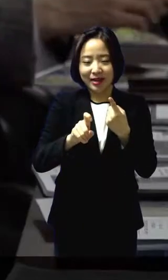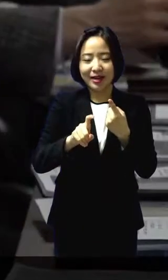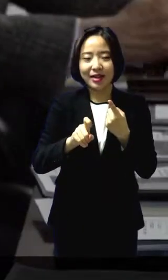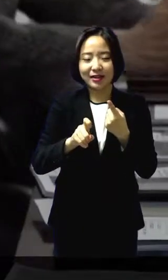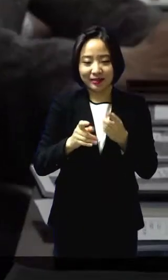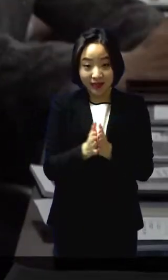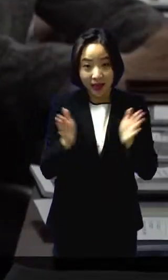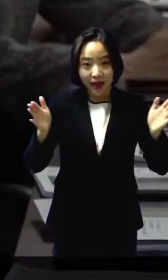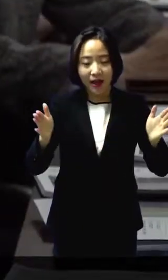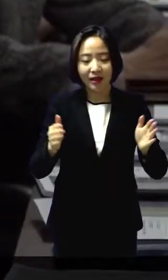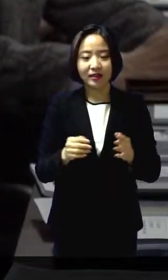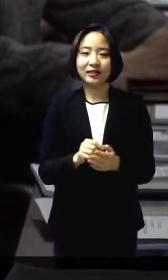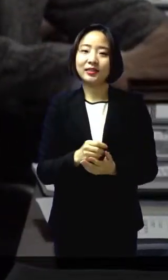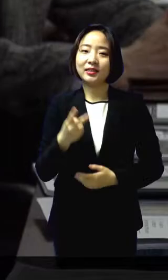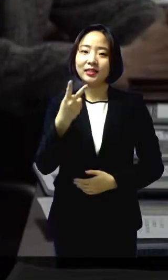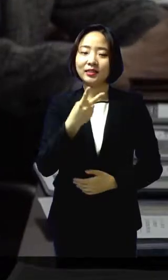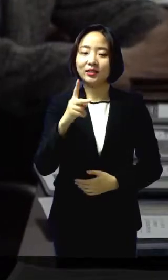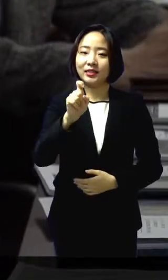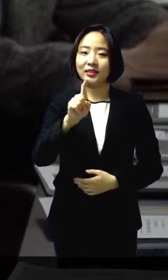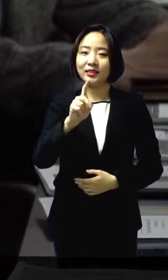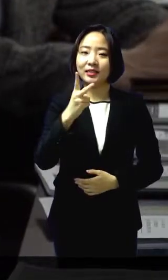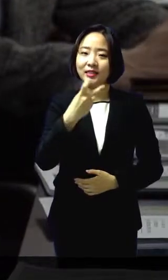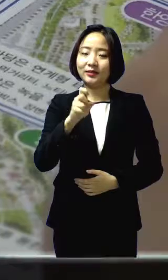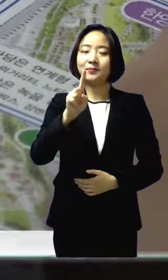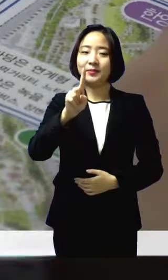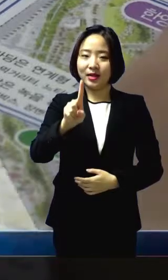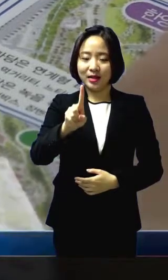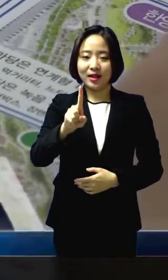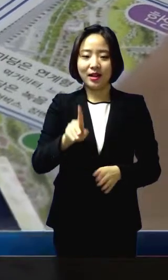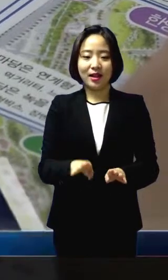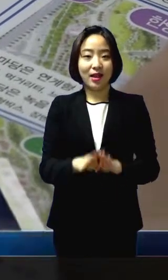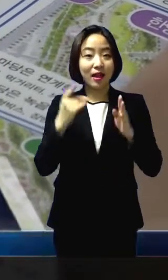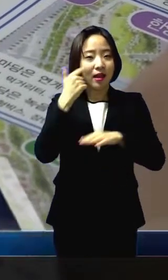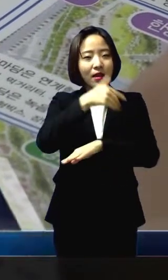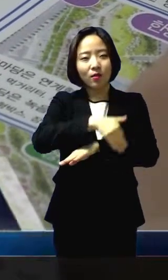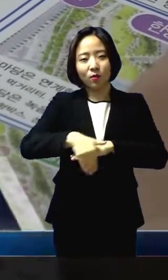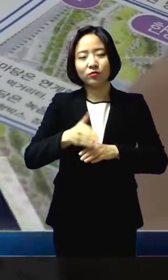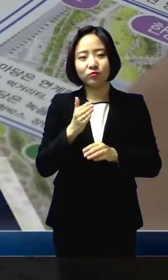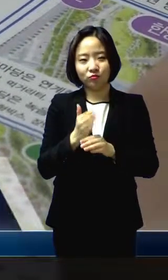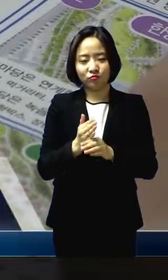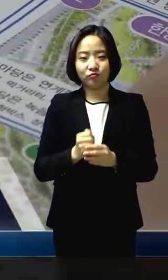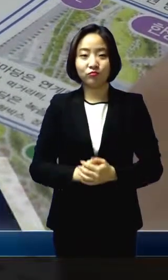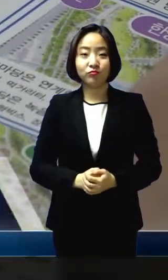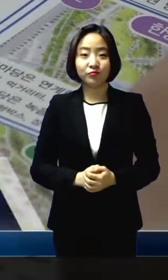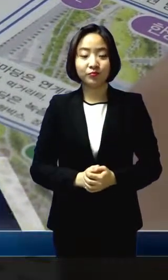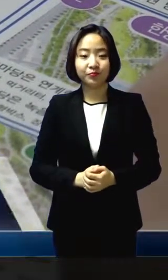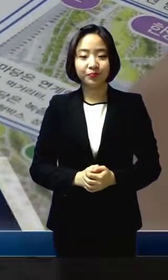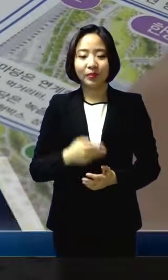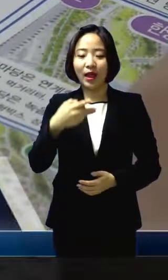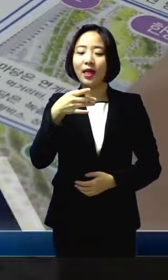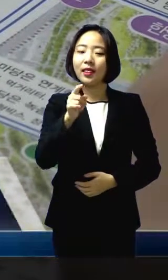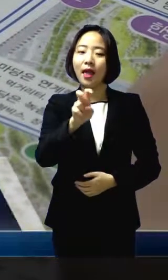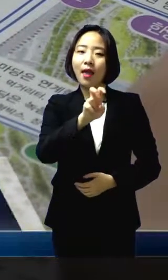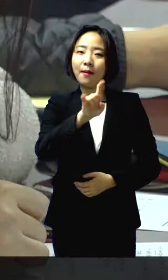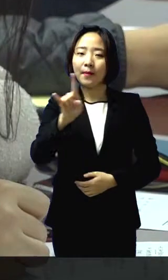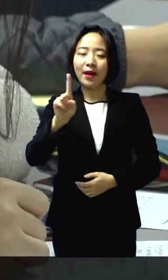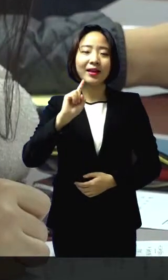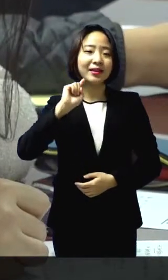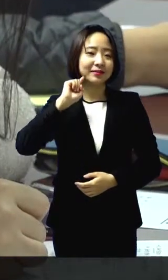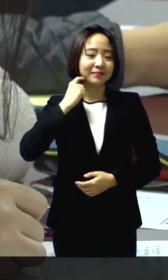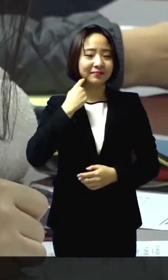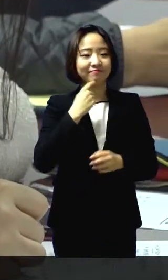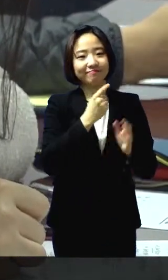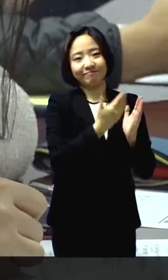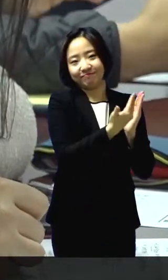오는 2021년 개장을 목표로 추진하고 있는데요. 천안시는 천안삼거리공원을 테마형 공원으로 명소화해